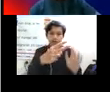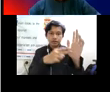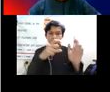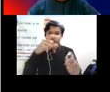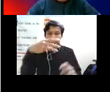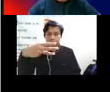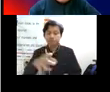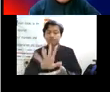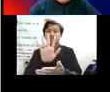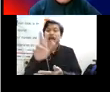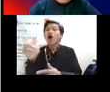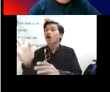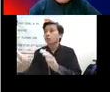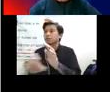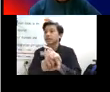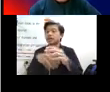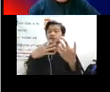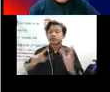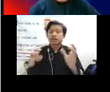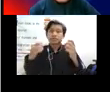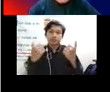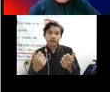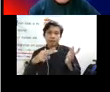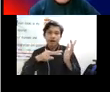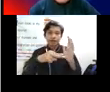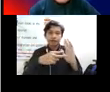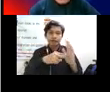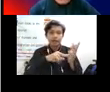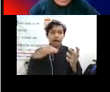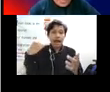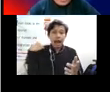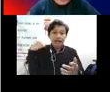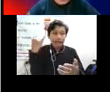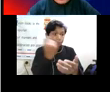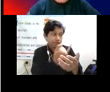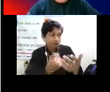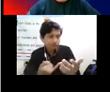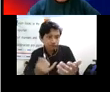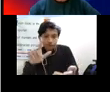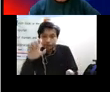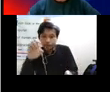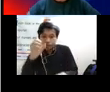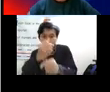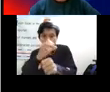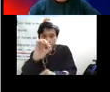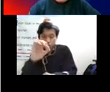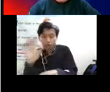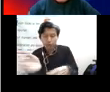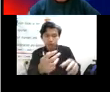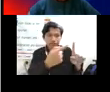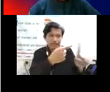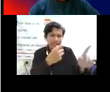tercantum di menu reference ini ada logo mendeley ini berarti tandanya sudah